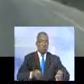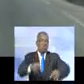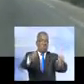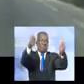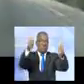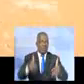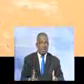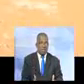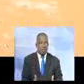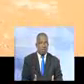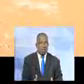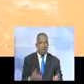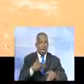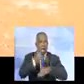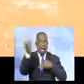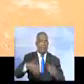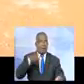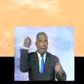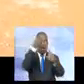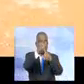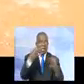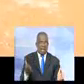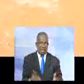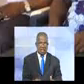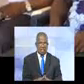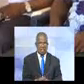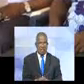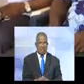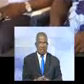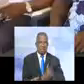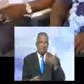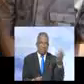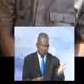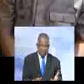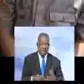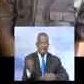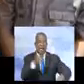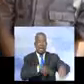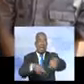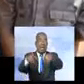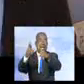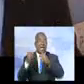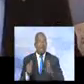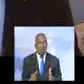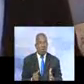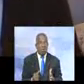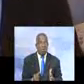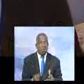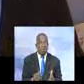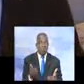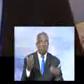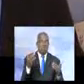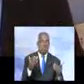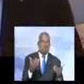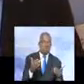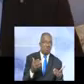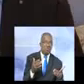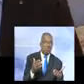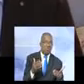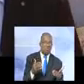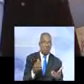routière, un cadre propice donc, thème choisi, la route, un espace en partage.